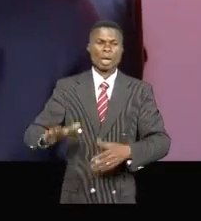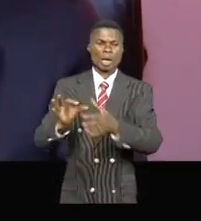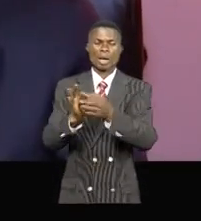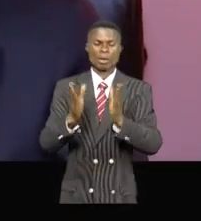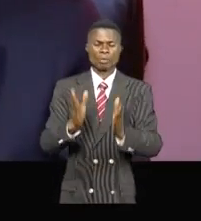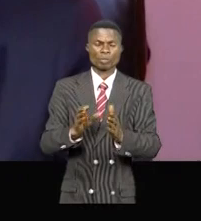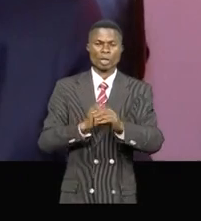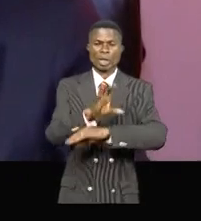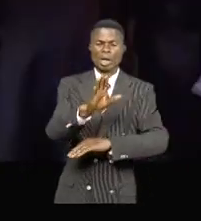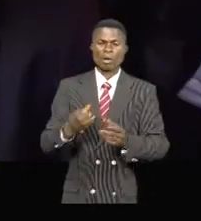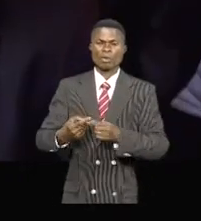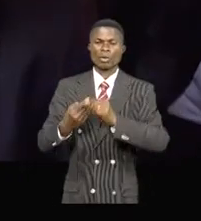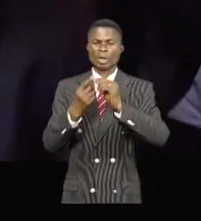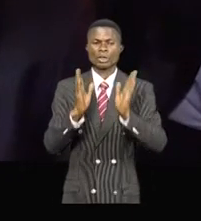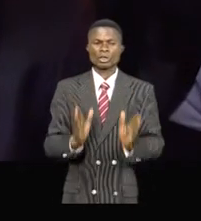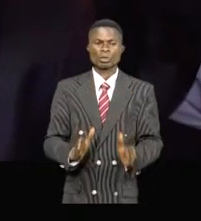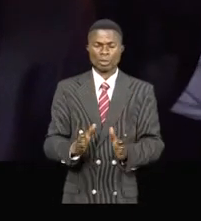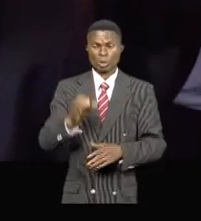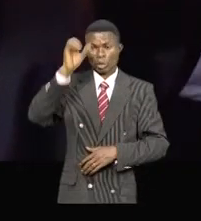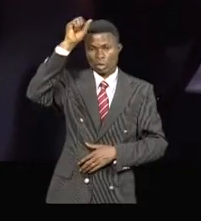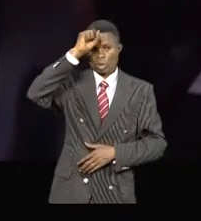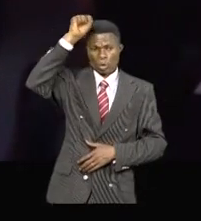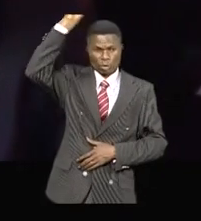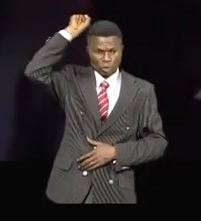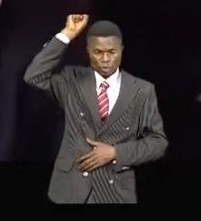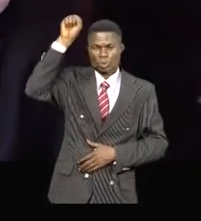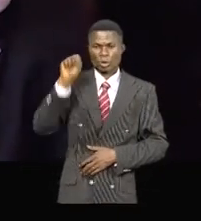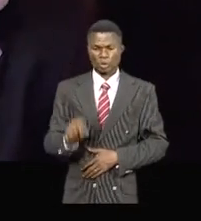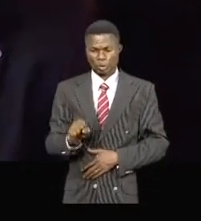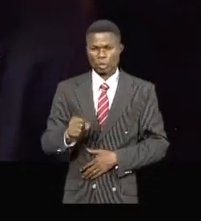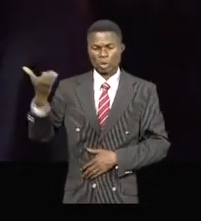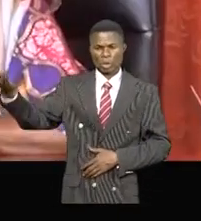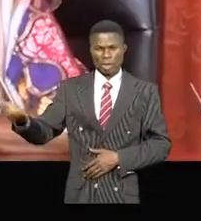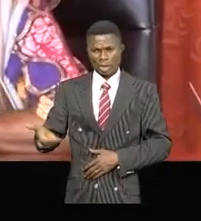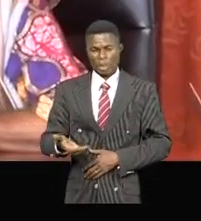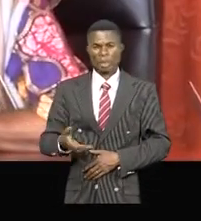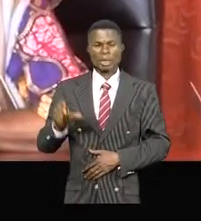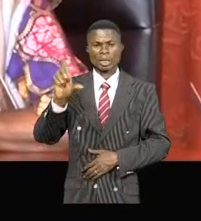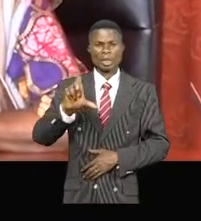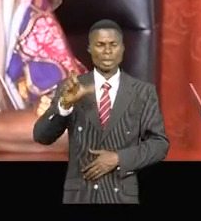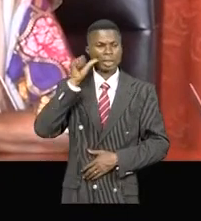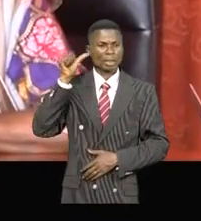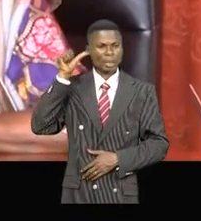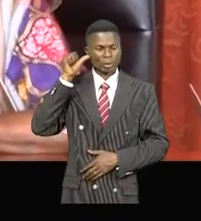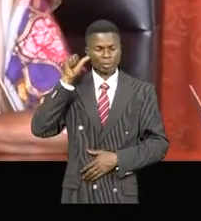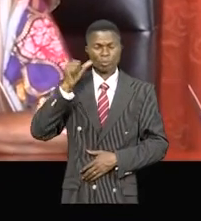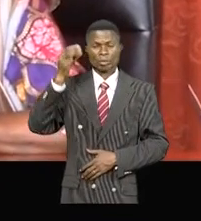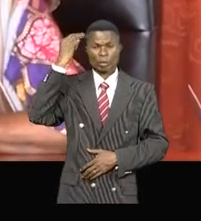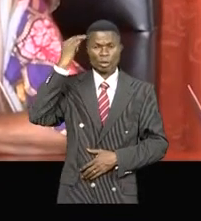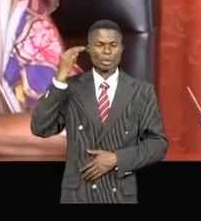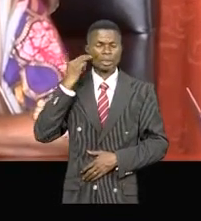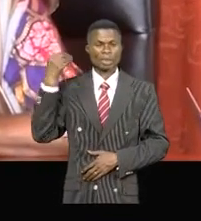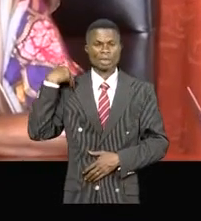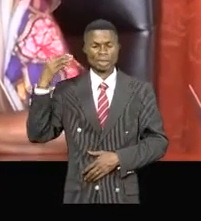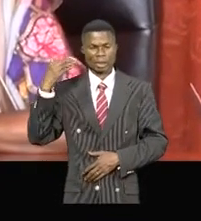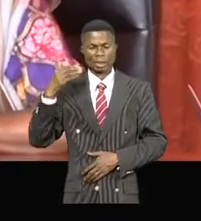des États-Unis au Soudan et au Soudan du Sud, a été reçu ce lundi 22 mars par la chef de la diplomatie congolaise Marie Toumba Nzeza.